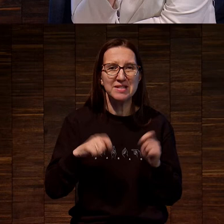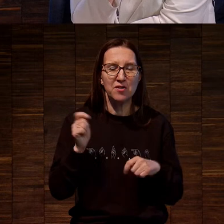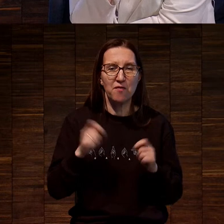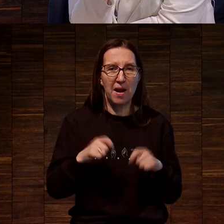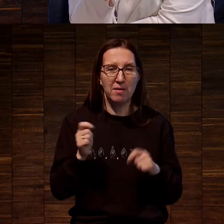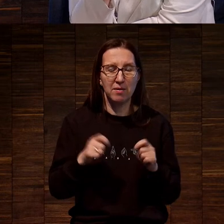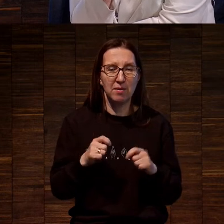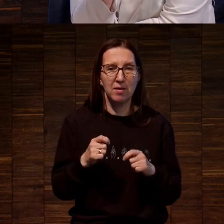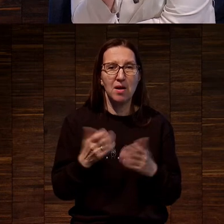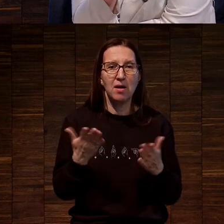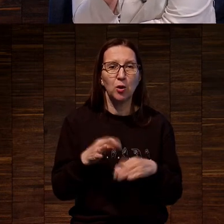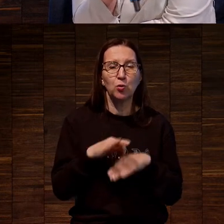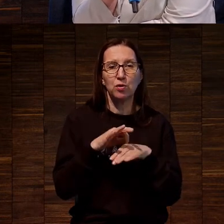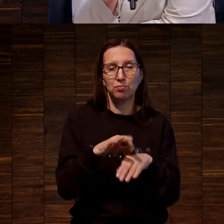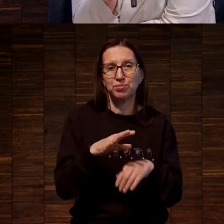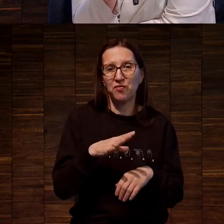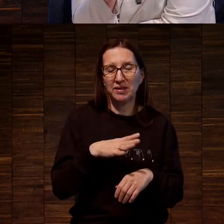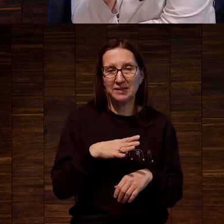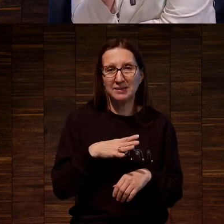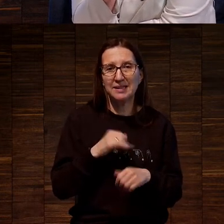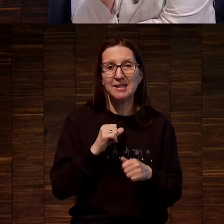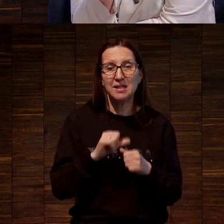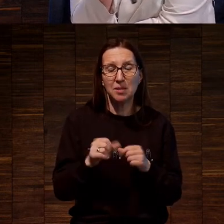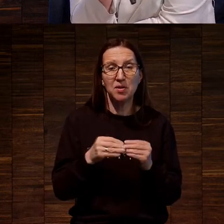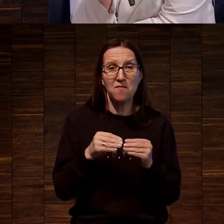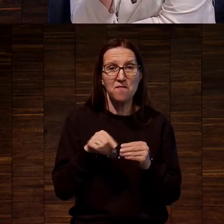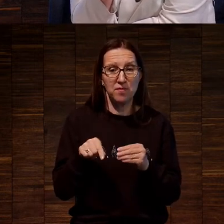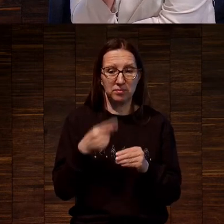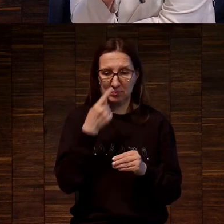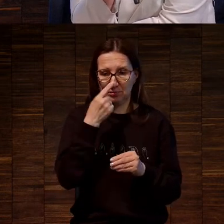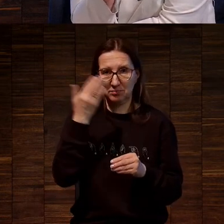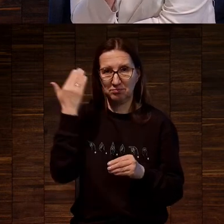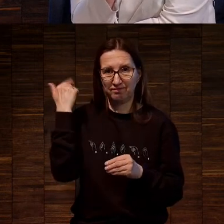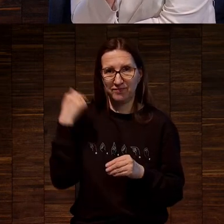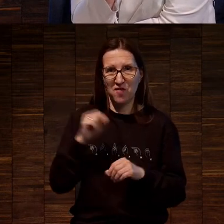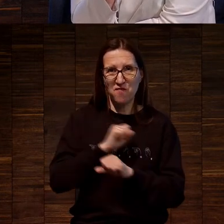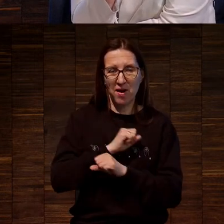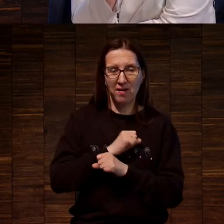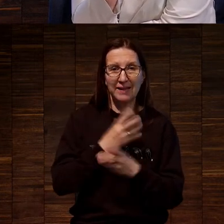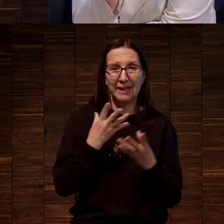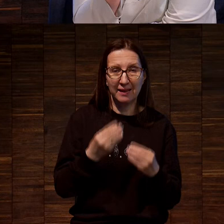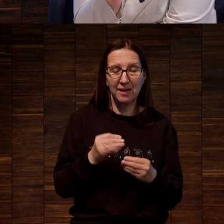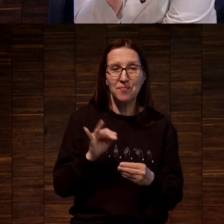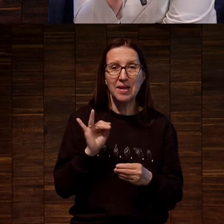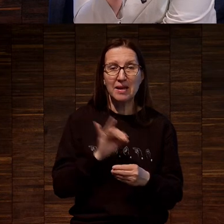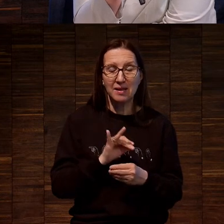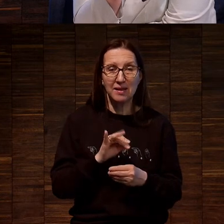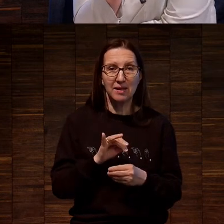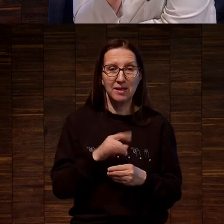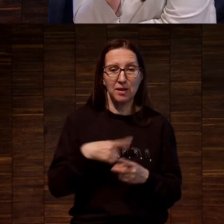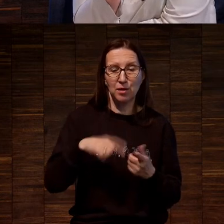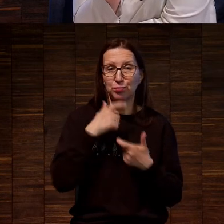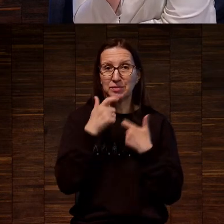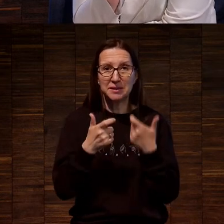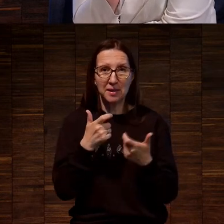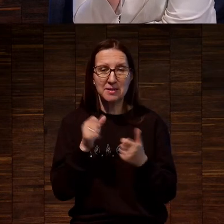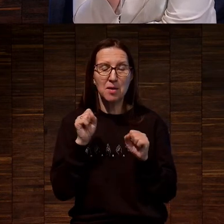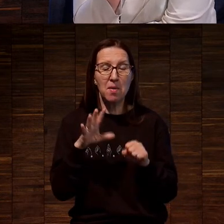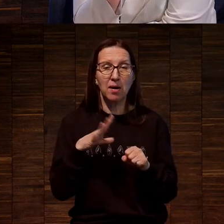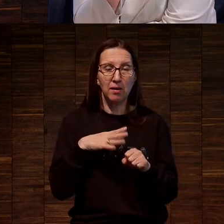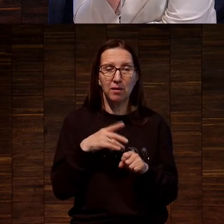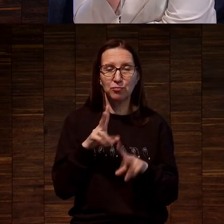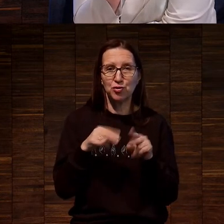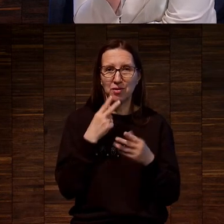фестиваля, который проходил именно в этот уикенд, и зрители могли присутствовать при премьерном